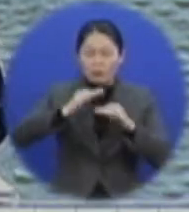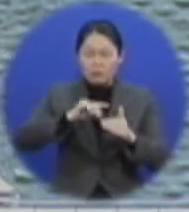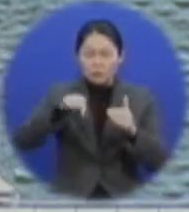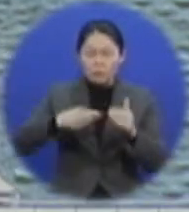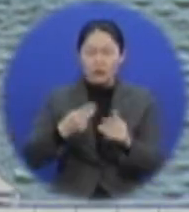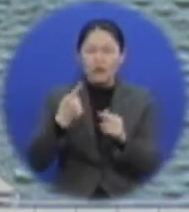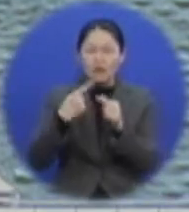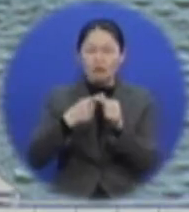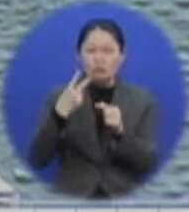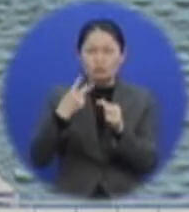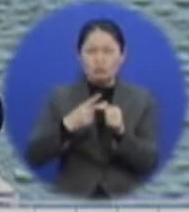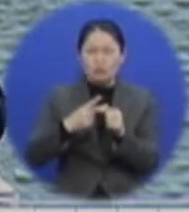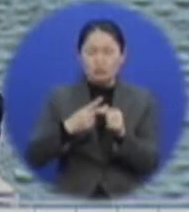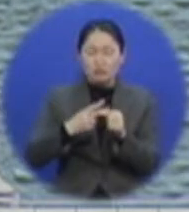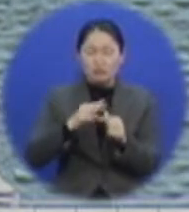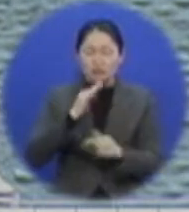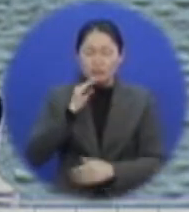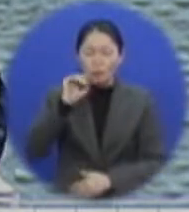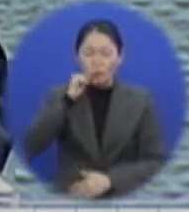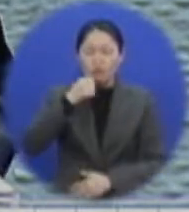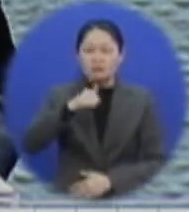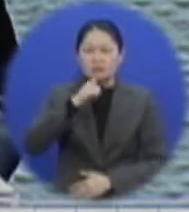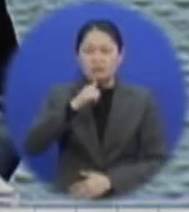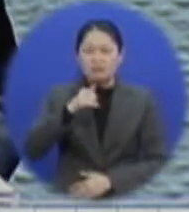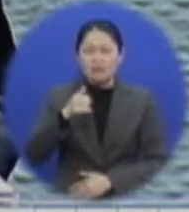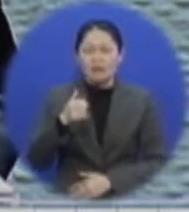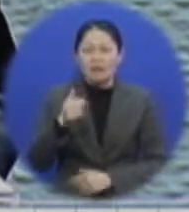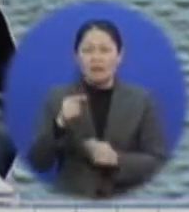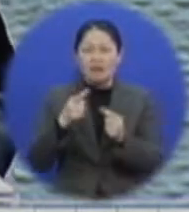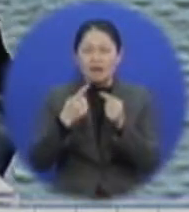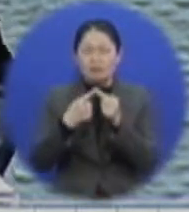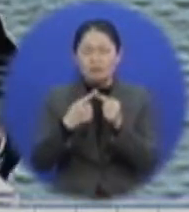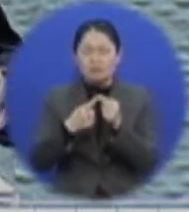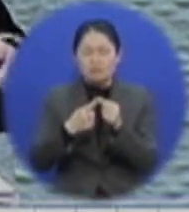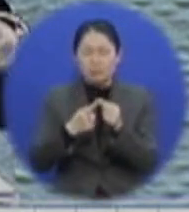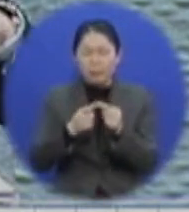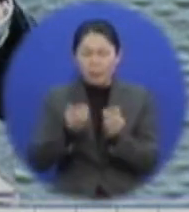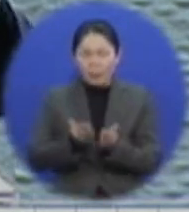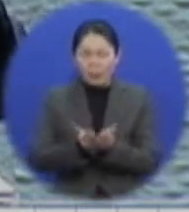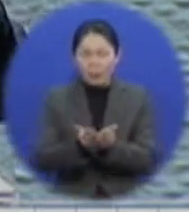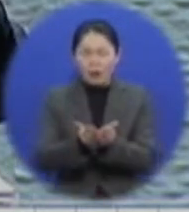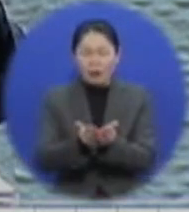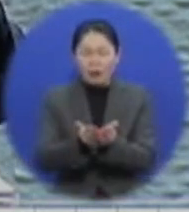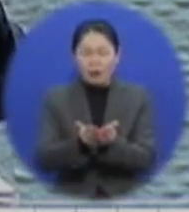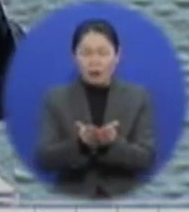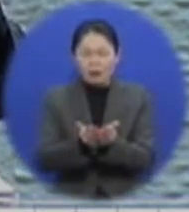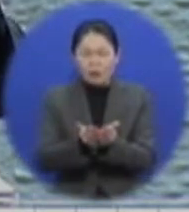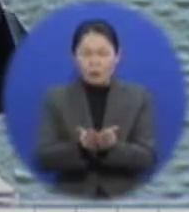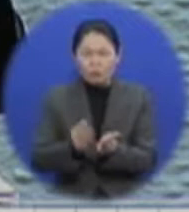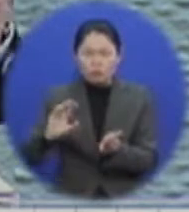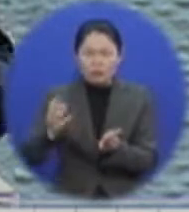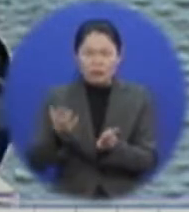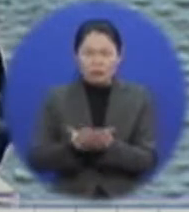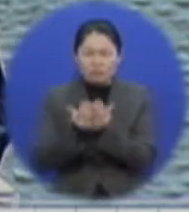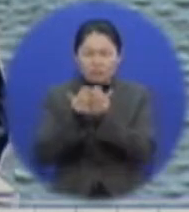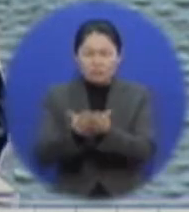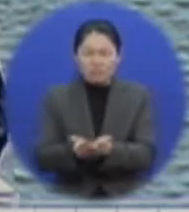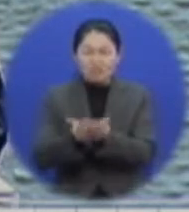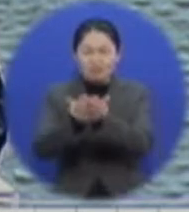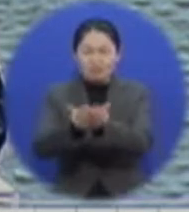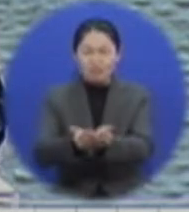한번은 30 절에서 3 12절에 배가 풍랑을 만나서 다 주께